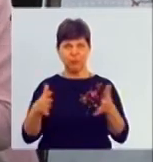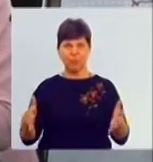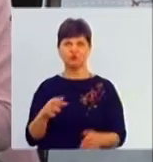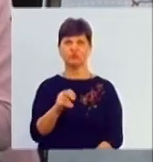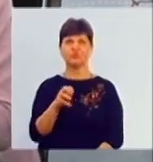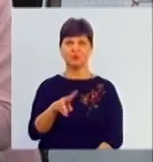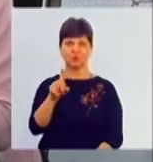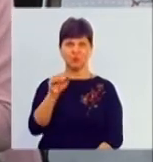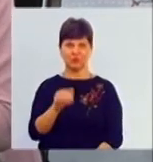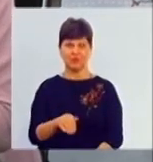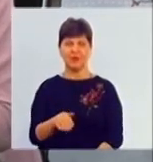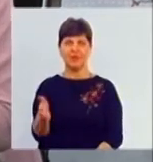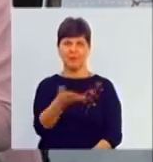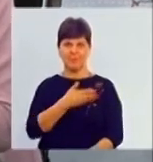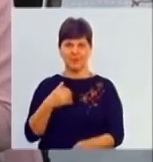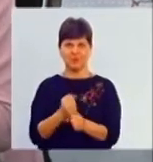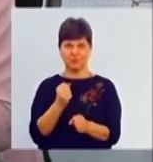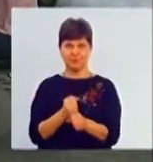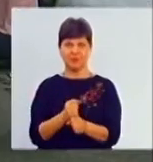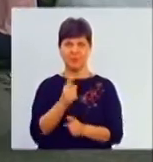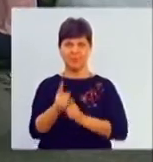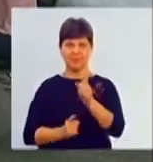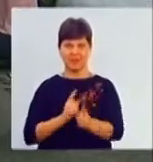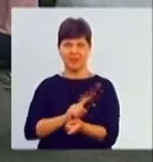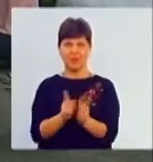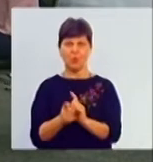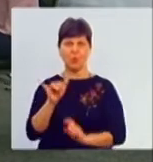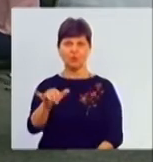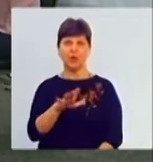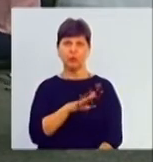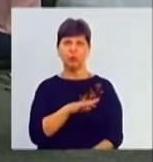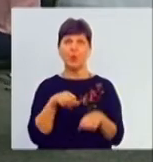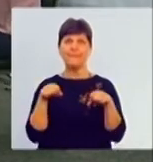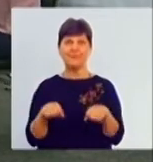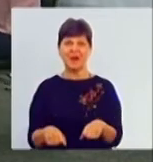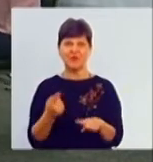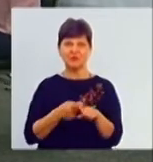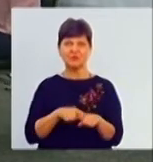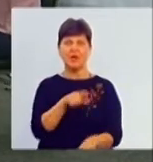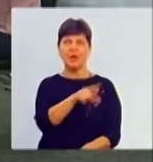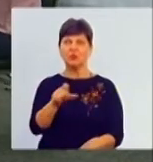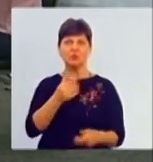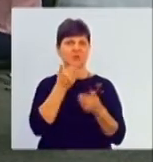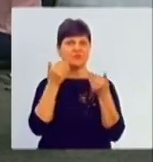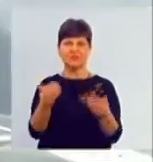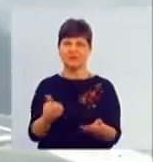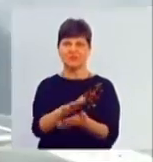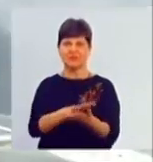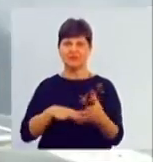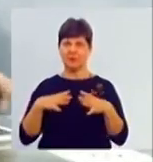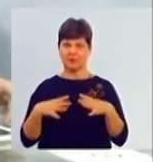тисячам, ми здійснили такий перерахунок. Рахунок, бо у них було на це право, але люди не звернулися з заявою.